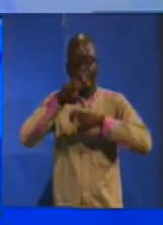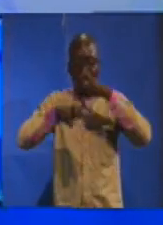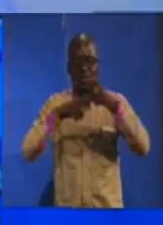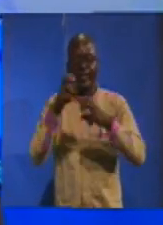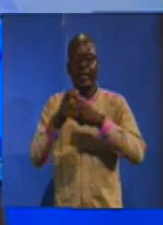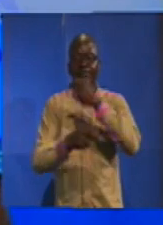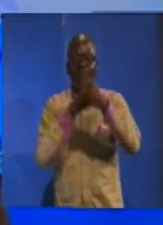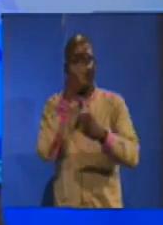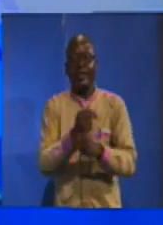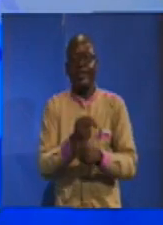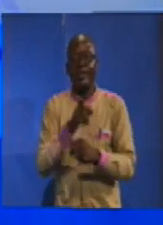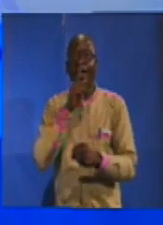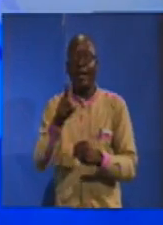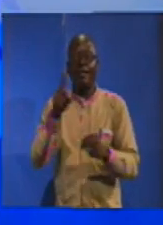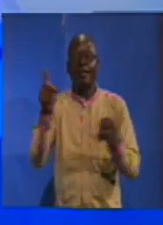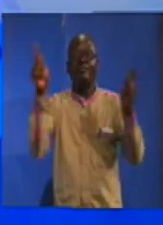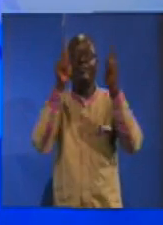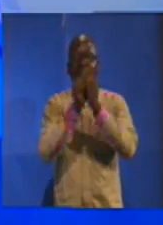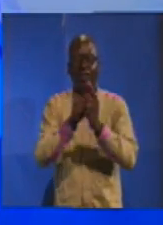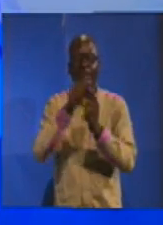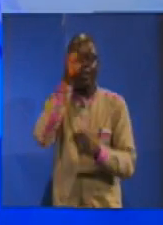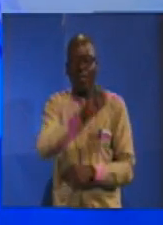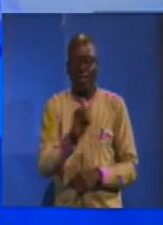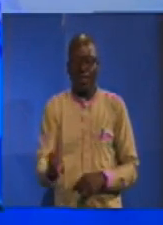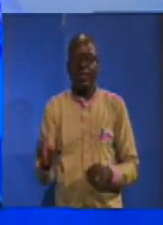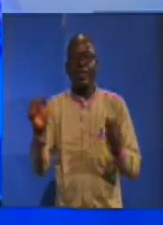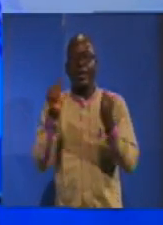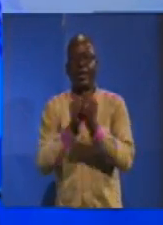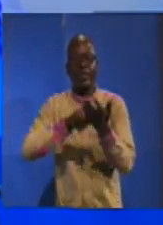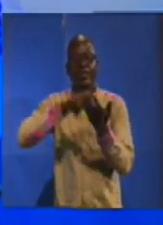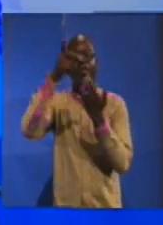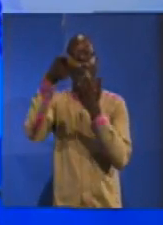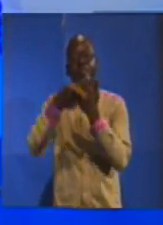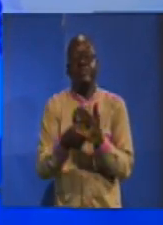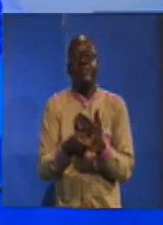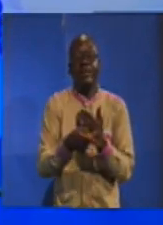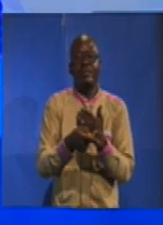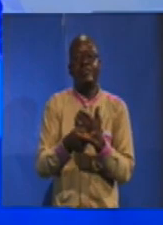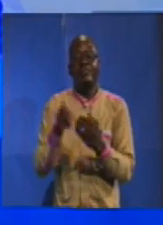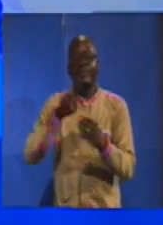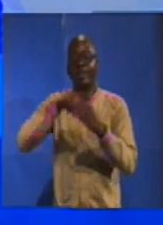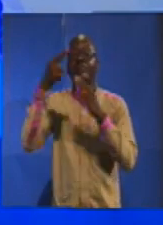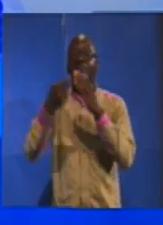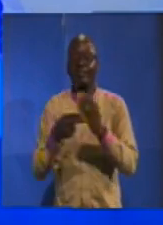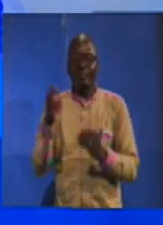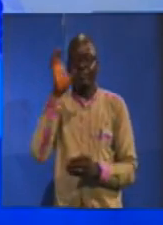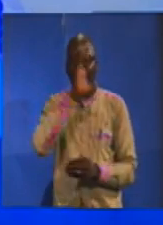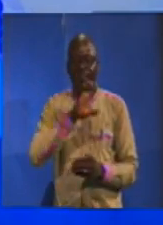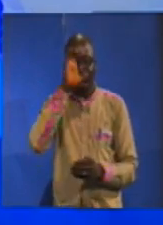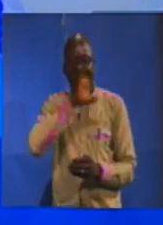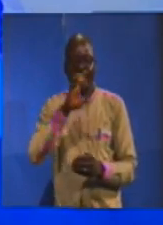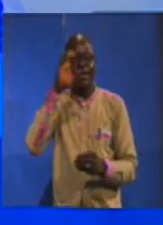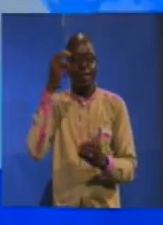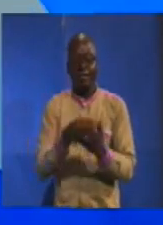nationale est en conclave actuellement à Ouagadougou avec un plat de résistance des résultats de recherche en matière